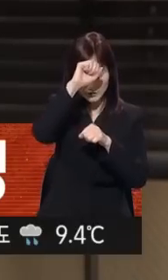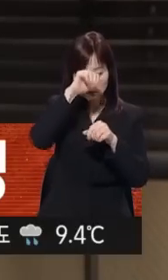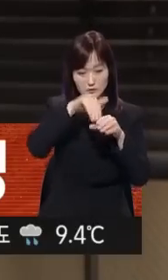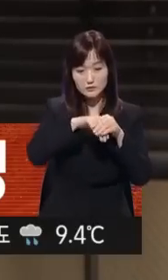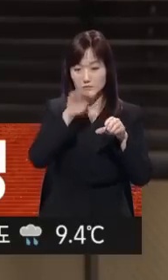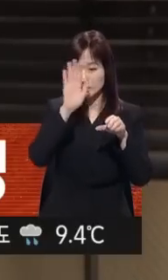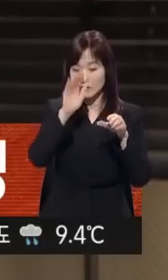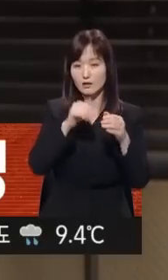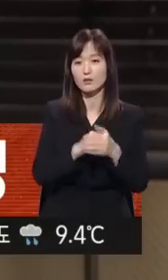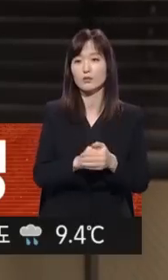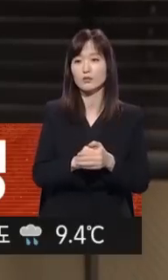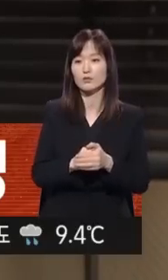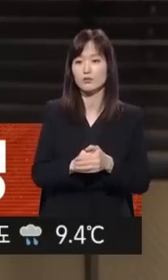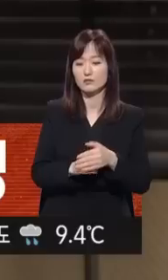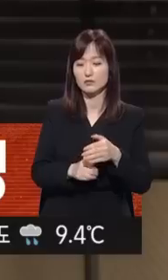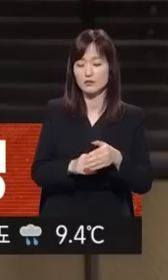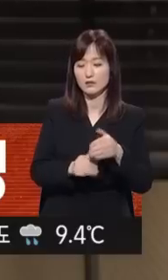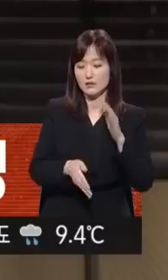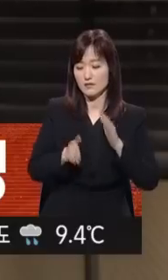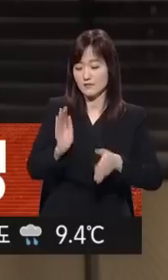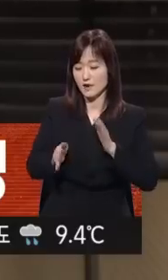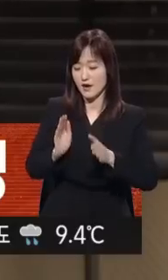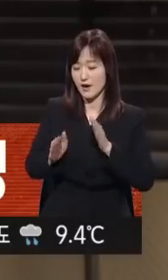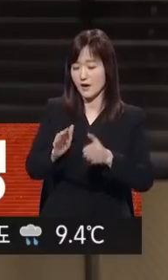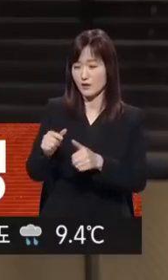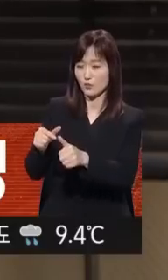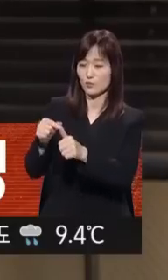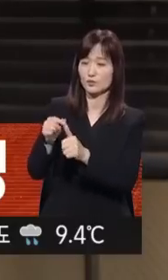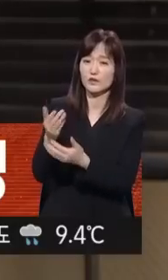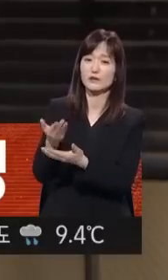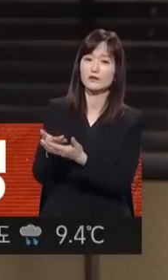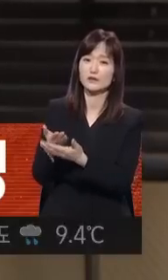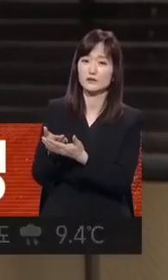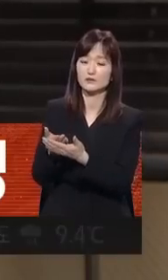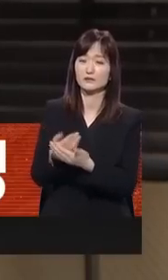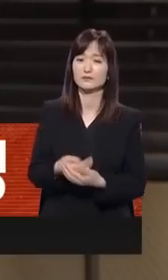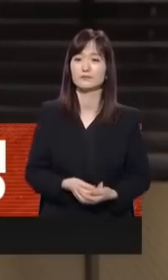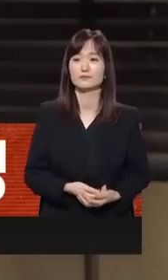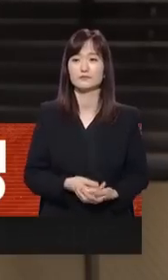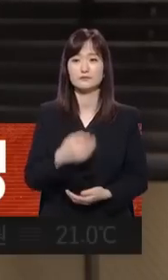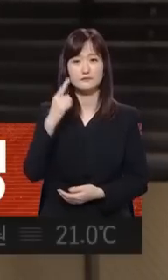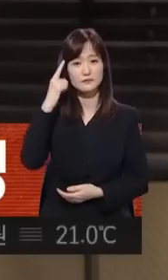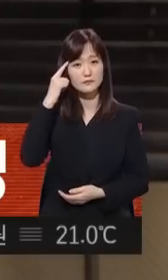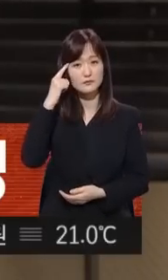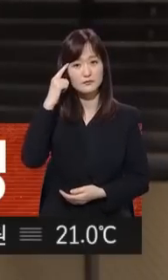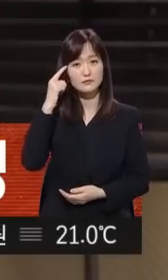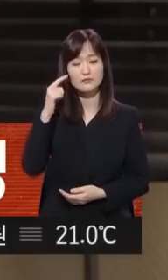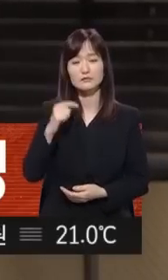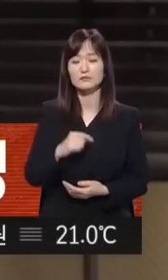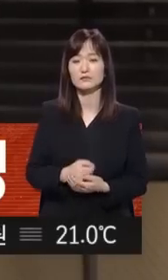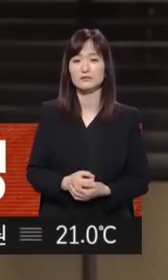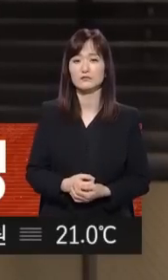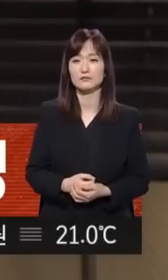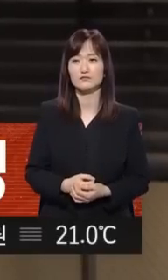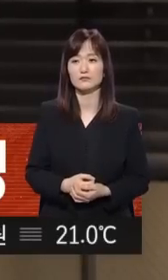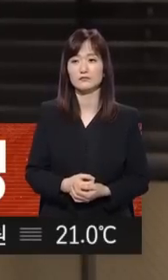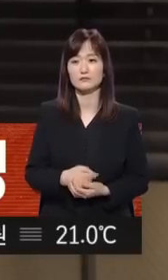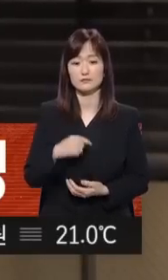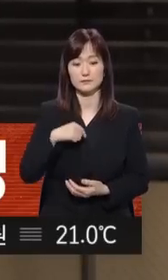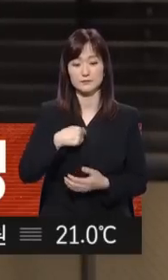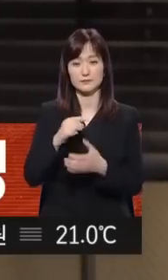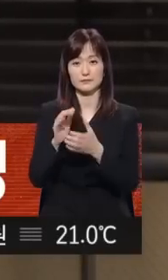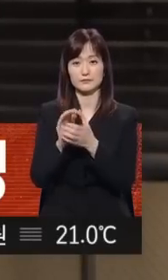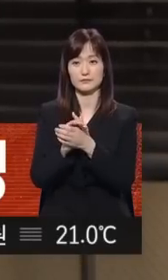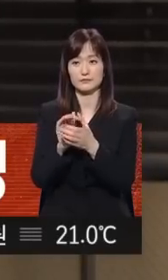뛰어오면서 경찰 파출소에 들어와서 좀 살려주세요라고 얘기를 했고요 왜 이렇게 얘기하냐 보니까 자기